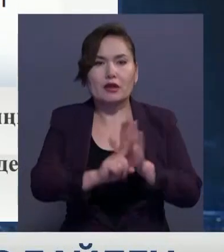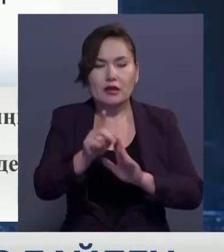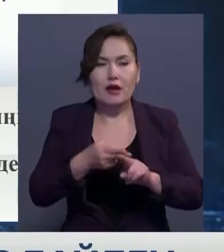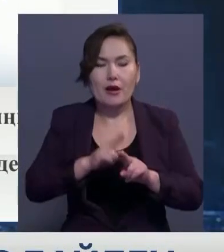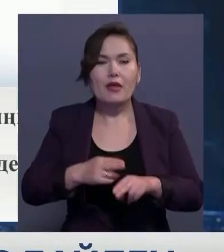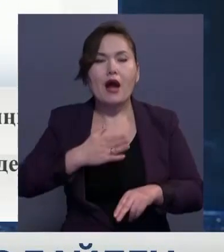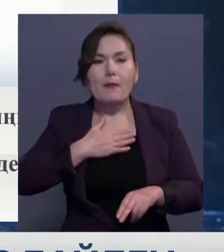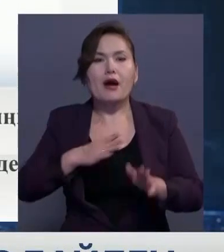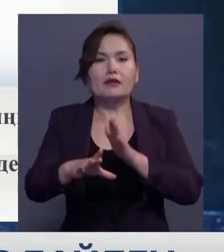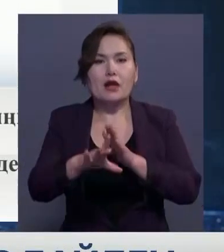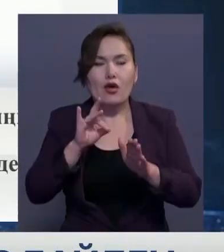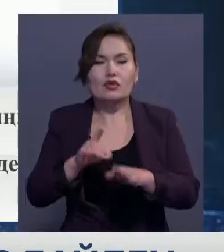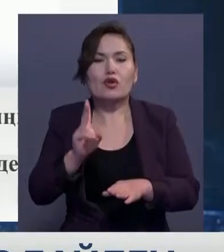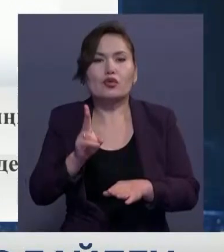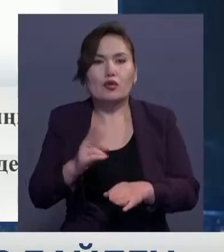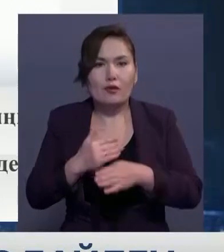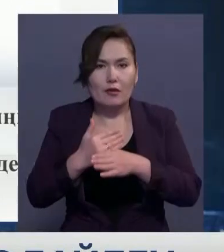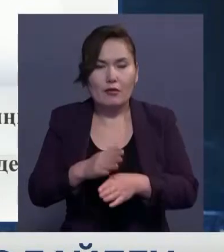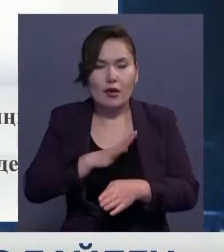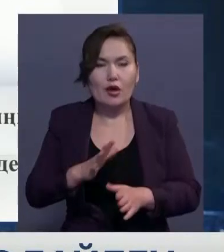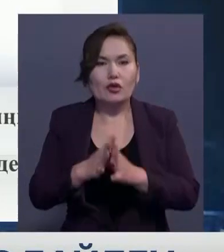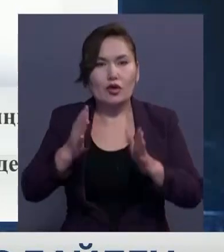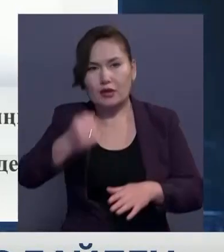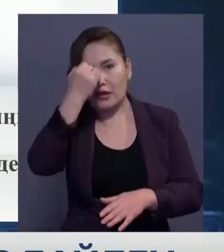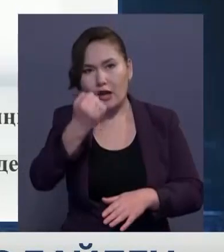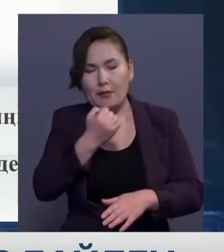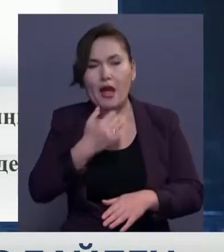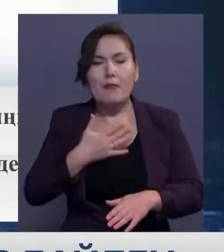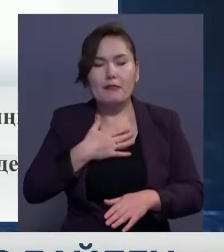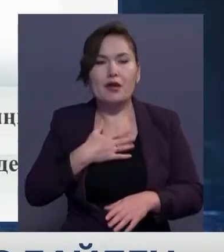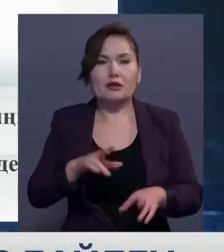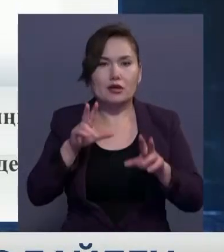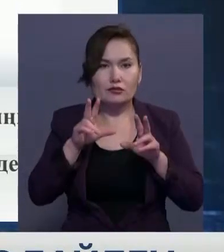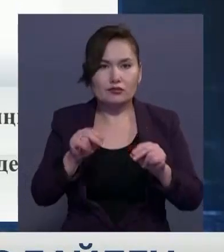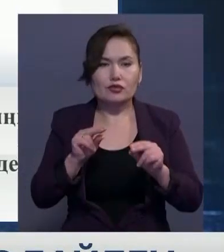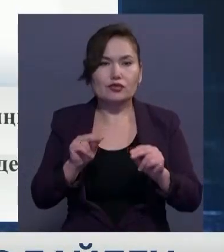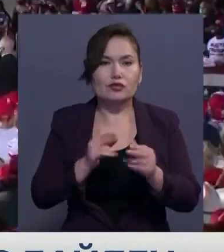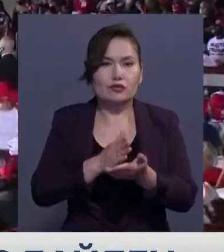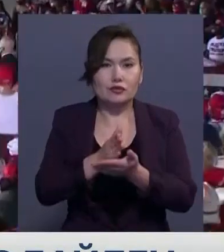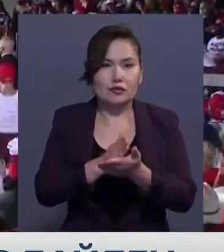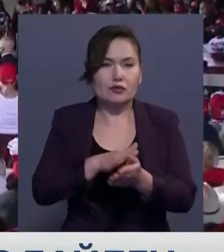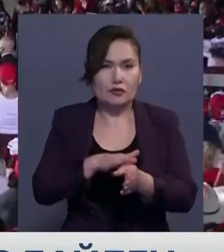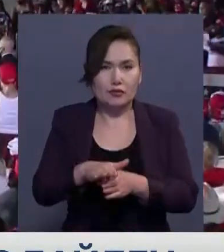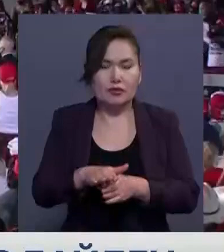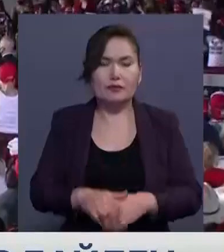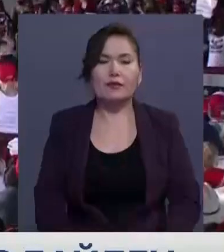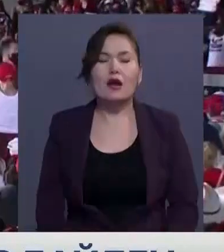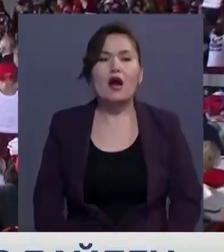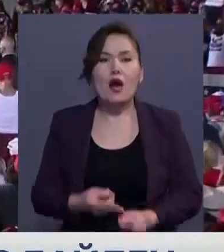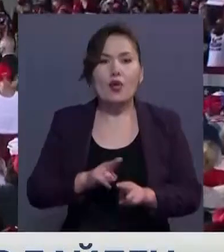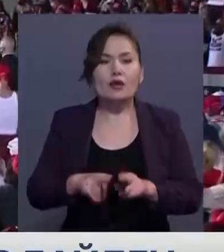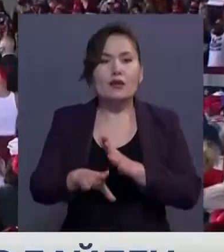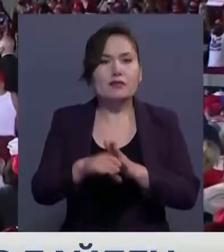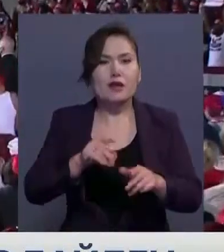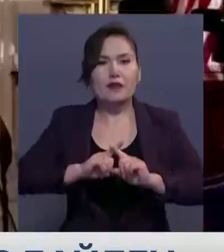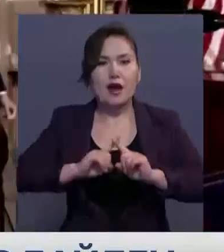қарамастан, мен барлық америкалықтың президенті болуға уәде берем. Маған артқан сенімдеріңізді ақтаймын. Жалпы бұлғы сайлау